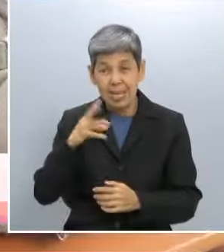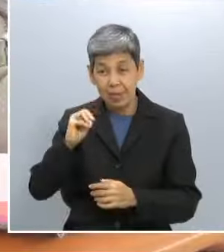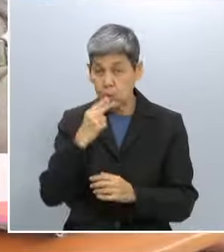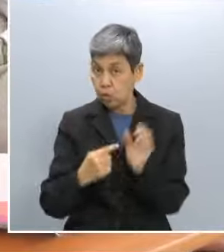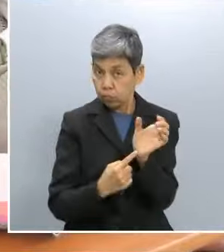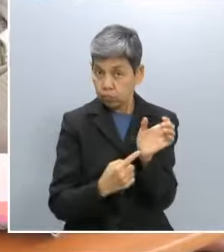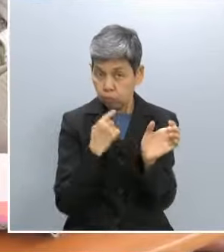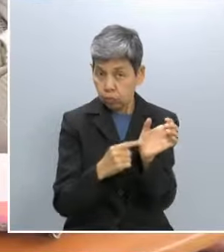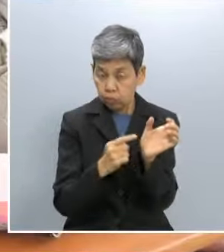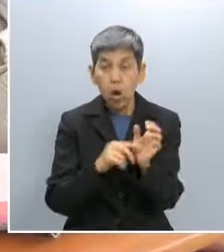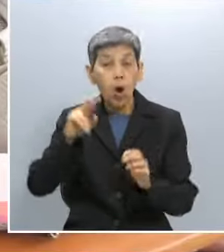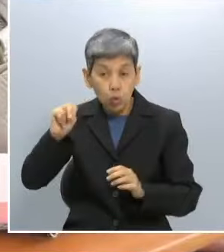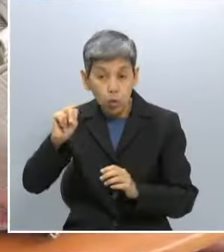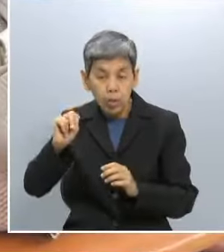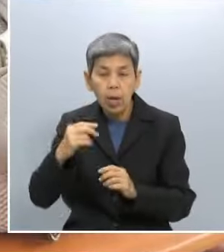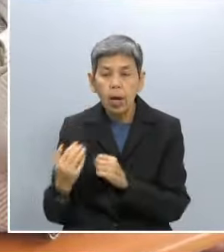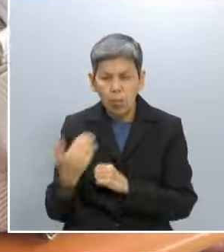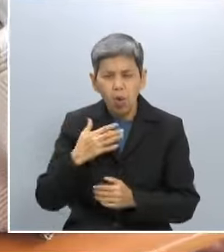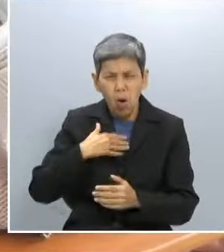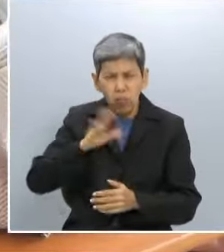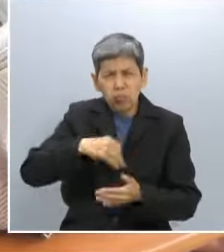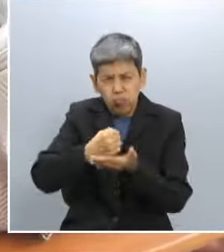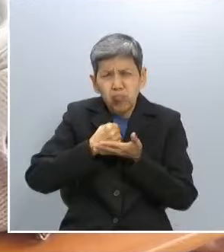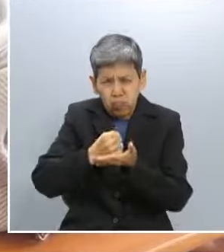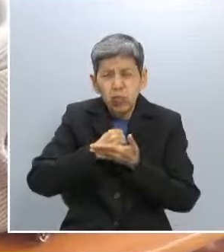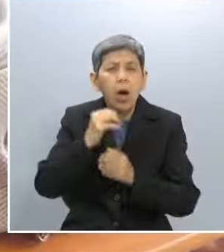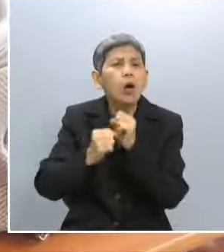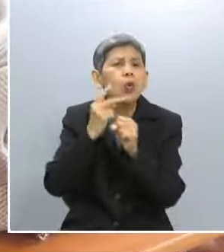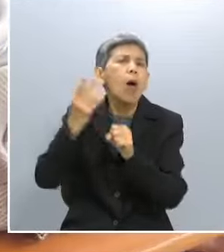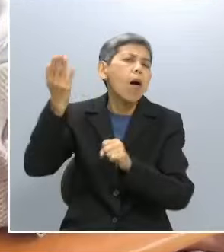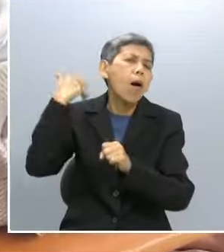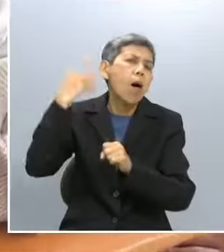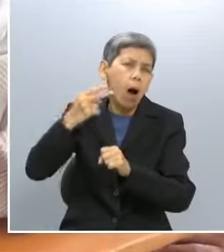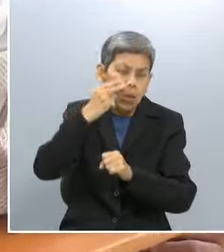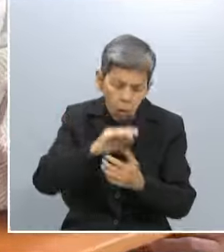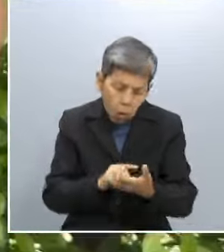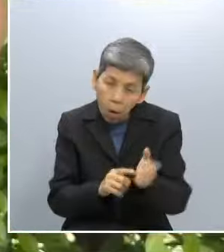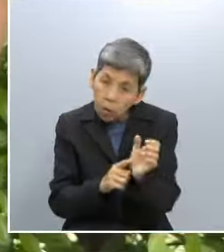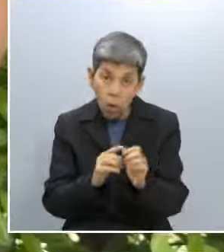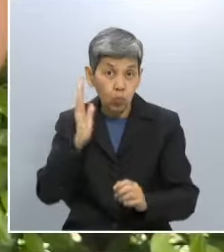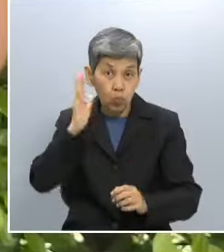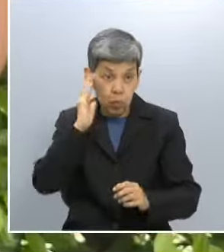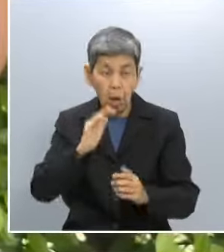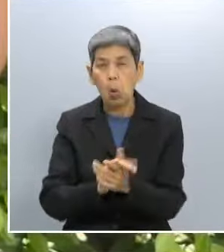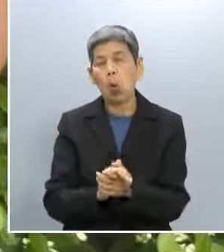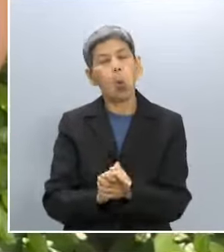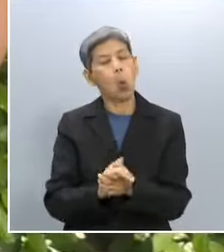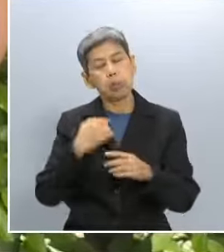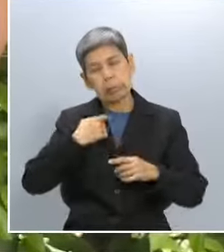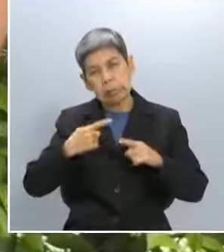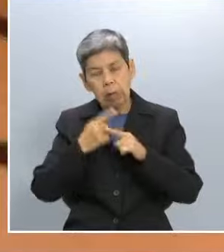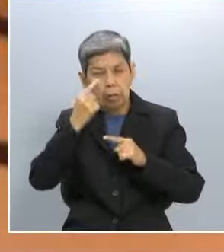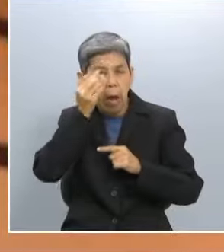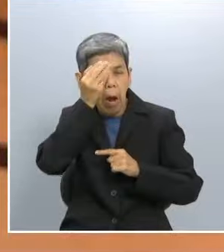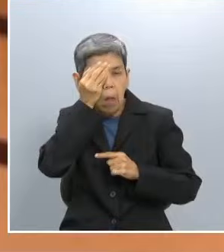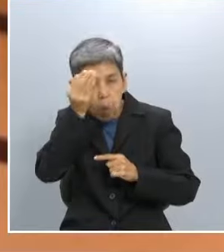ทของนุ่นที่เคยทักมาขอความช่วยเหลือเมื่อ2ปีที่แล้วมาให้ดูค่ะหลังจากที่ถูกทอยทำร้ายร่างกายจนได้รับบาดเจ็บตาปู